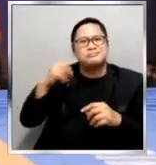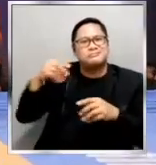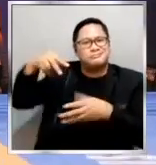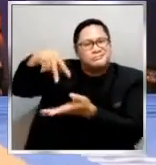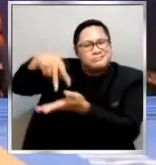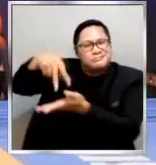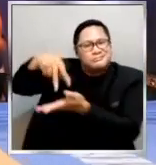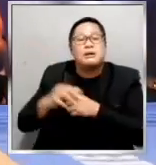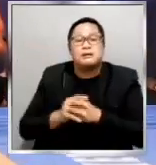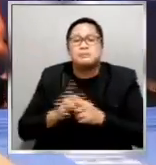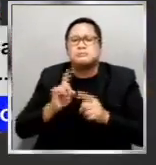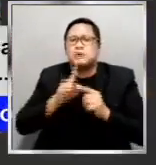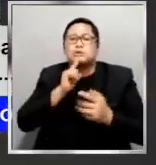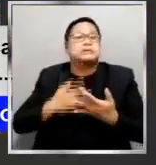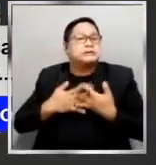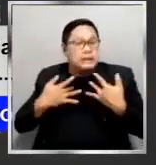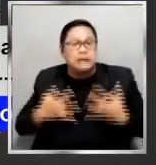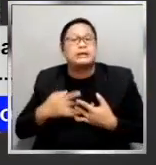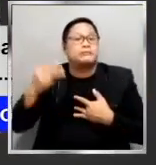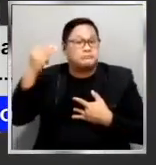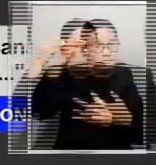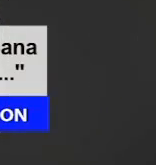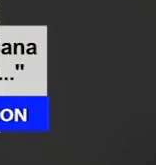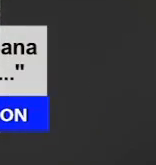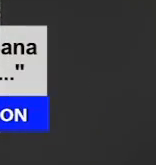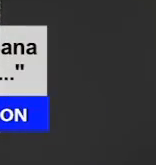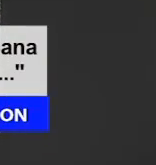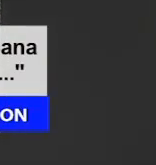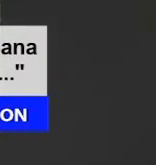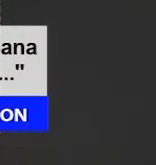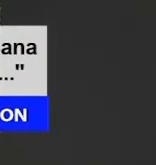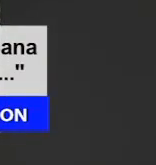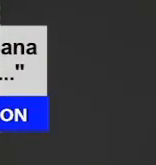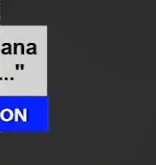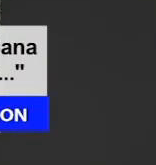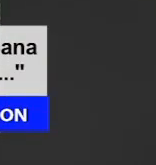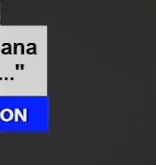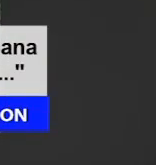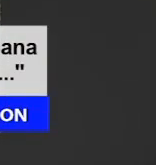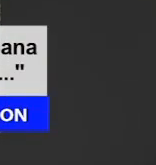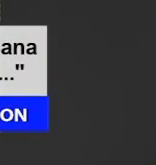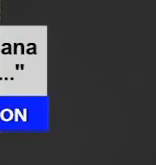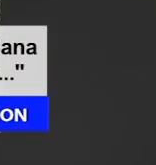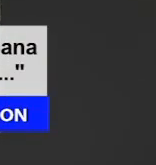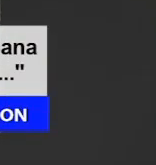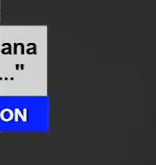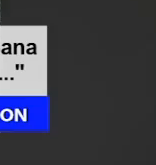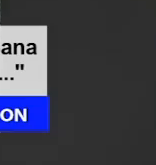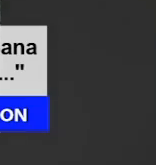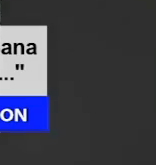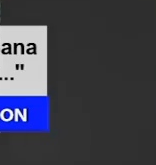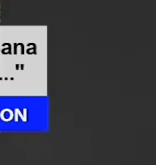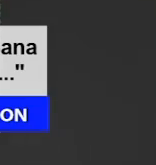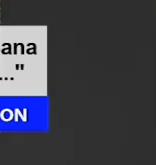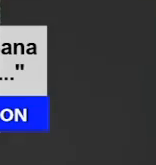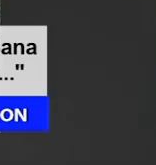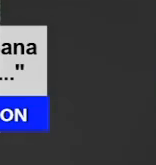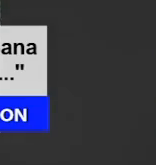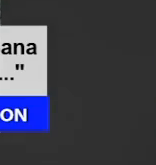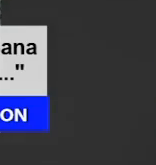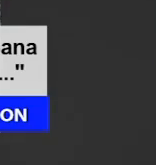puso si John Riel Casimero. Karon daghag na problema kay tungod sa COVID-19. Hinaot ko